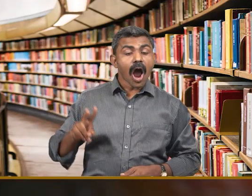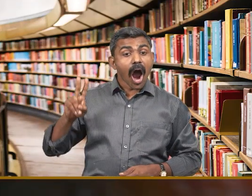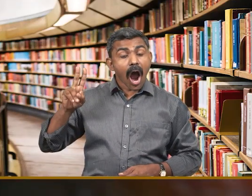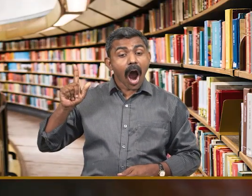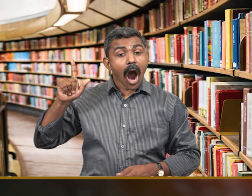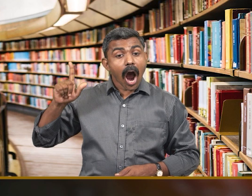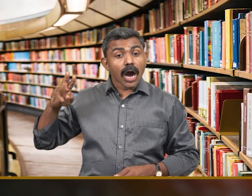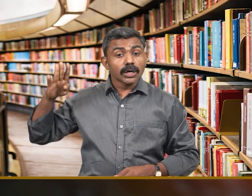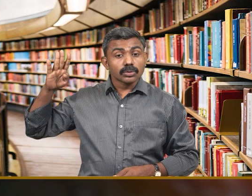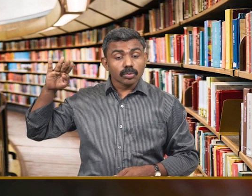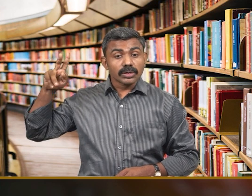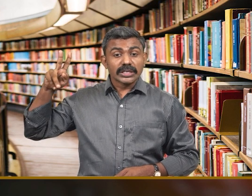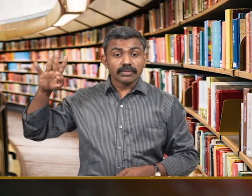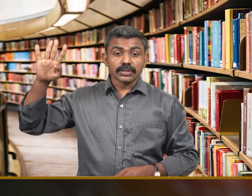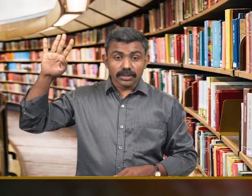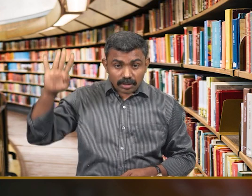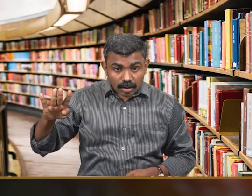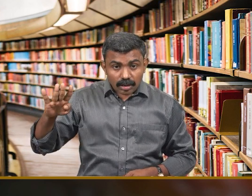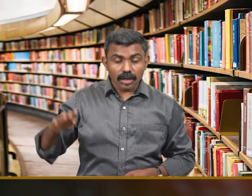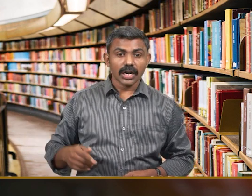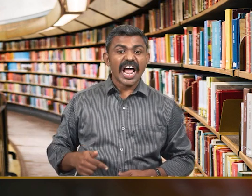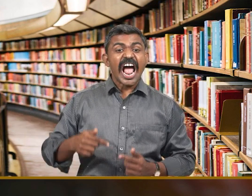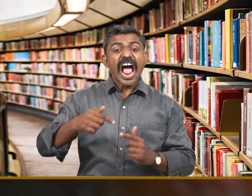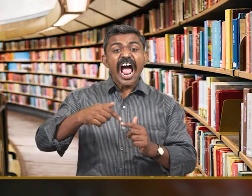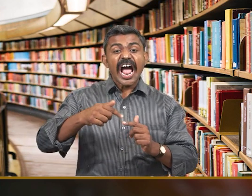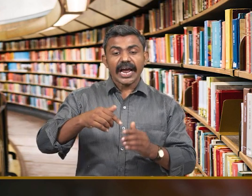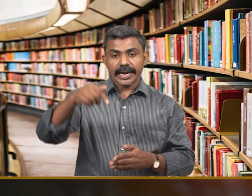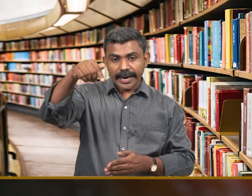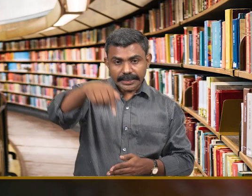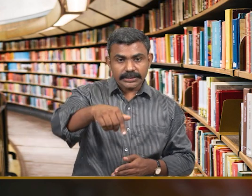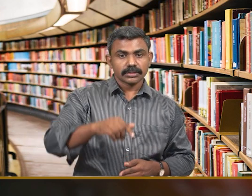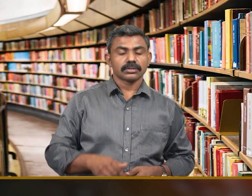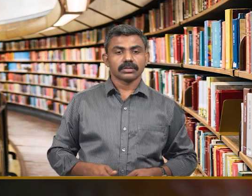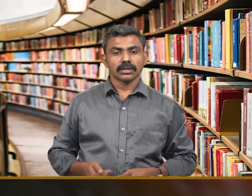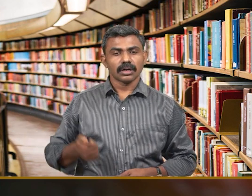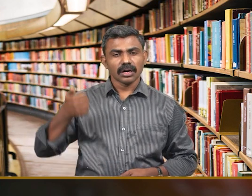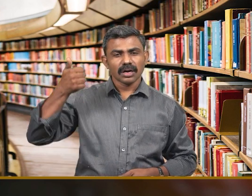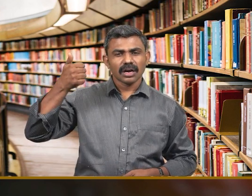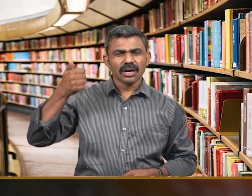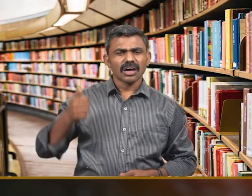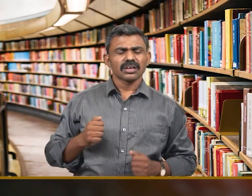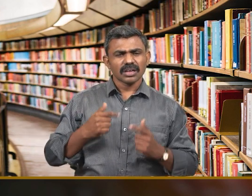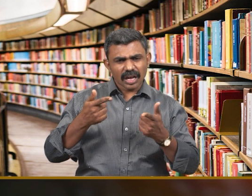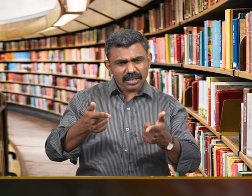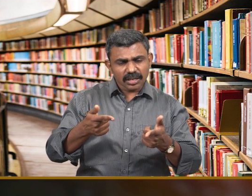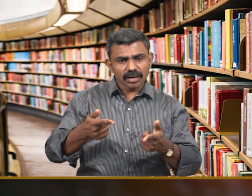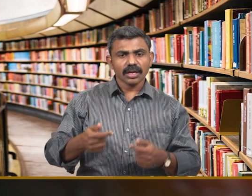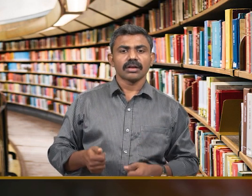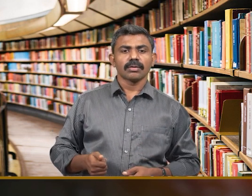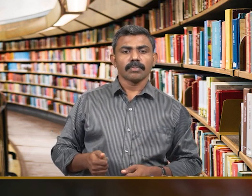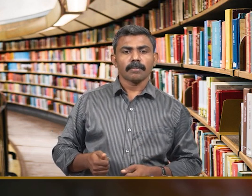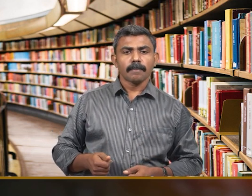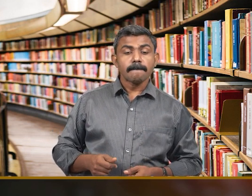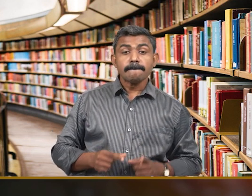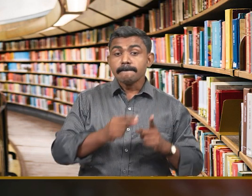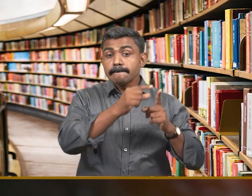1924 பார்த்தீங்கன்னா தேர்தல் நடக்குது. அங்கே அந்த அங்கே இருக்கக்கூடிய இத்தாலியில் ஒரு உள்ளூர் தேர்தல் நடக்குது. அந்த தேர்தலில் பார்த்தீங்கன்னா